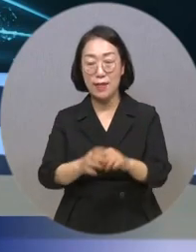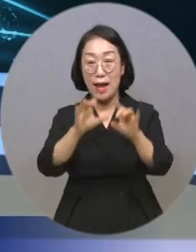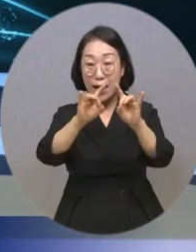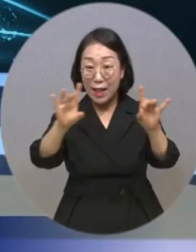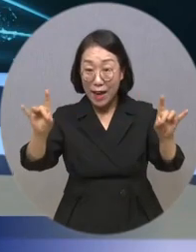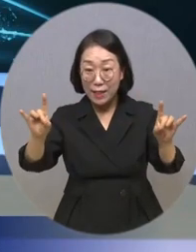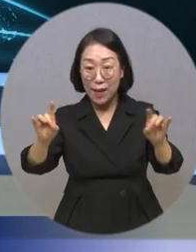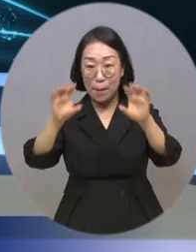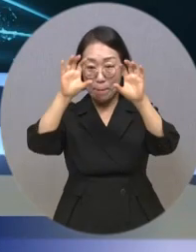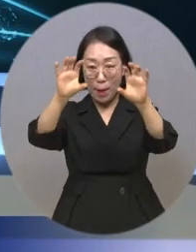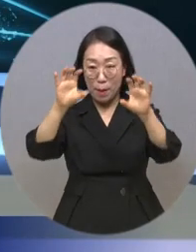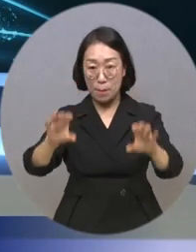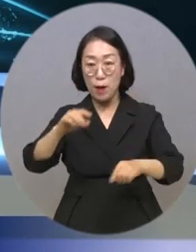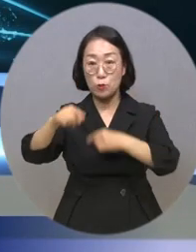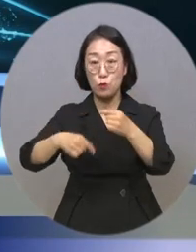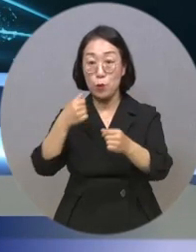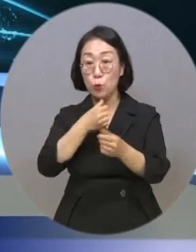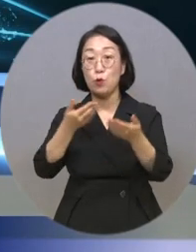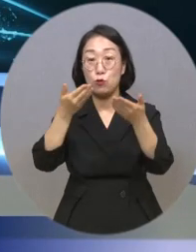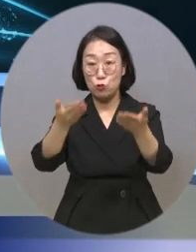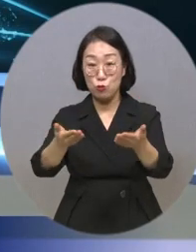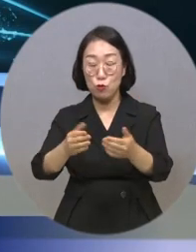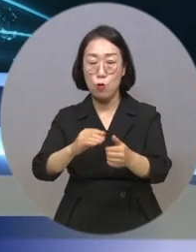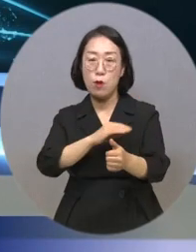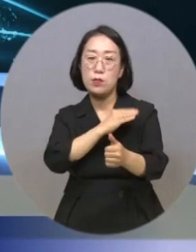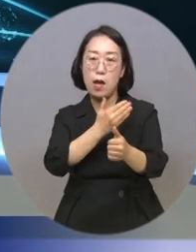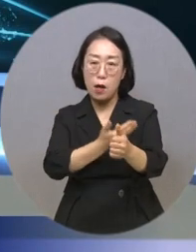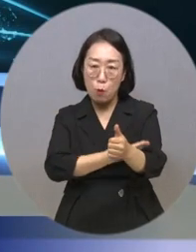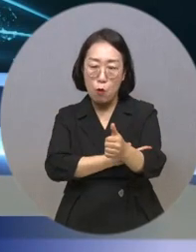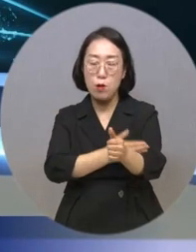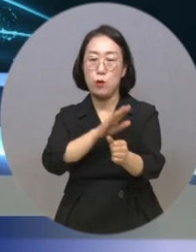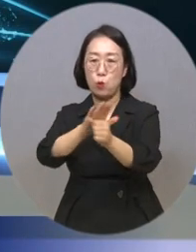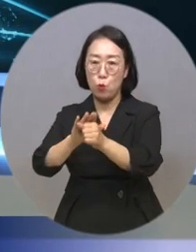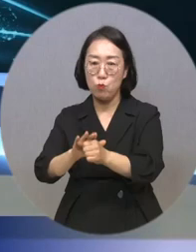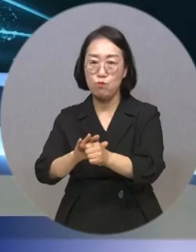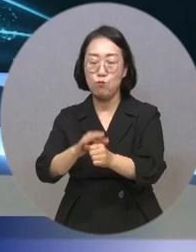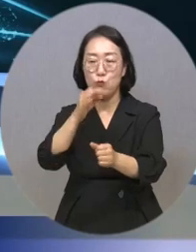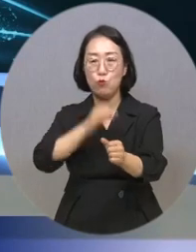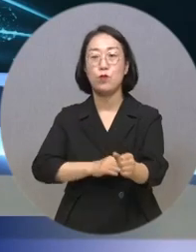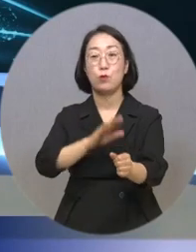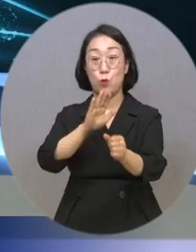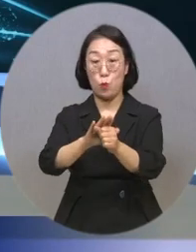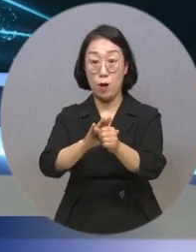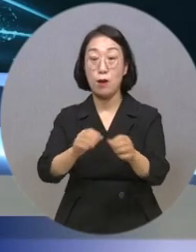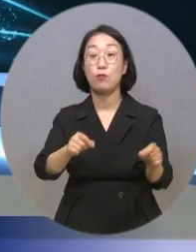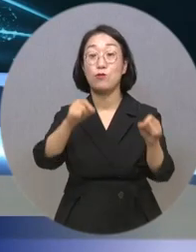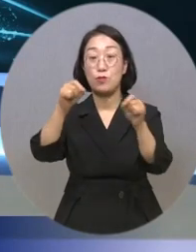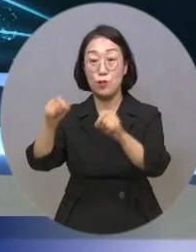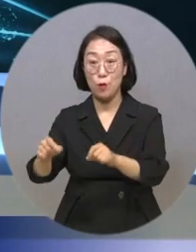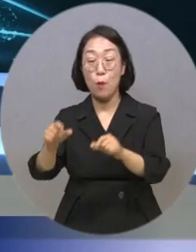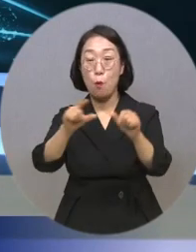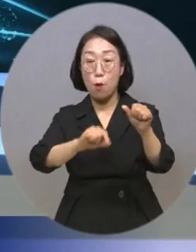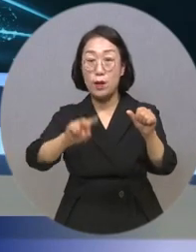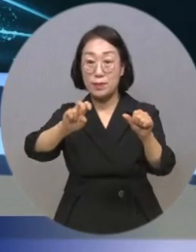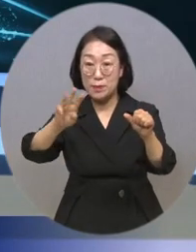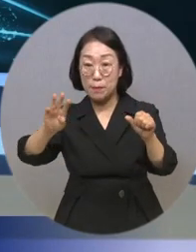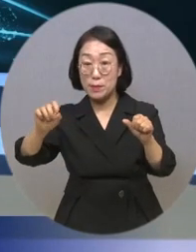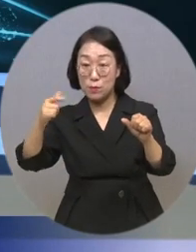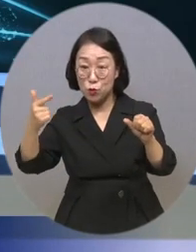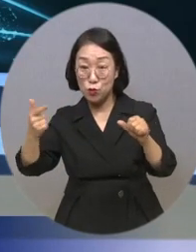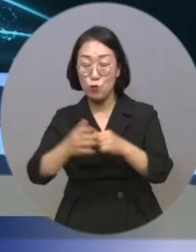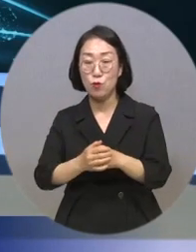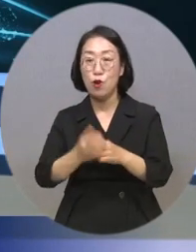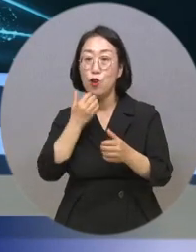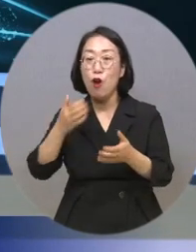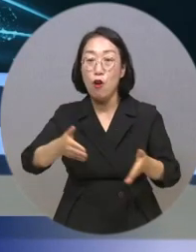제공해 장애인 알 권리 보장에 한 발 더 가까이 다가갔었는데요. 5월 23일과 26일